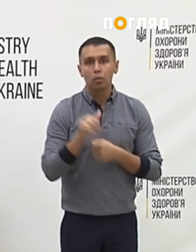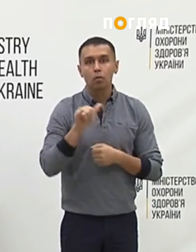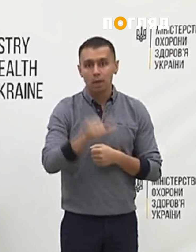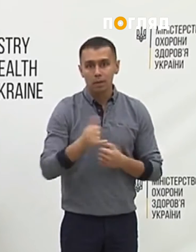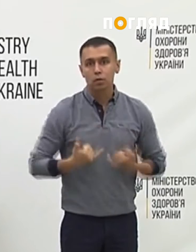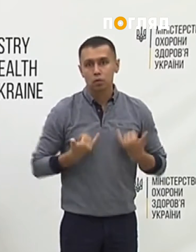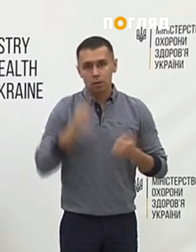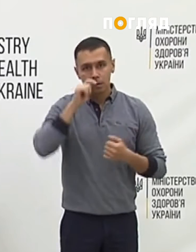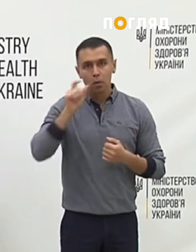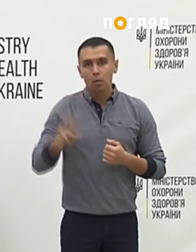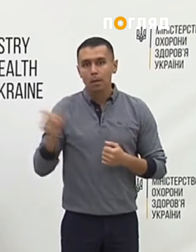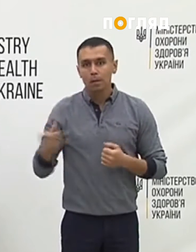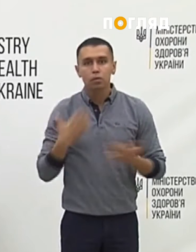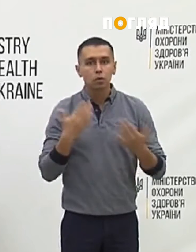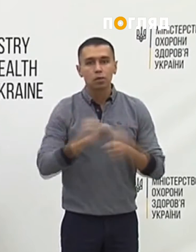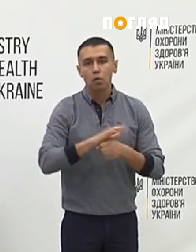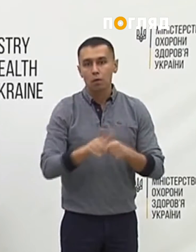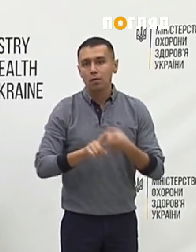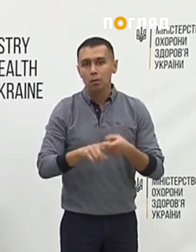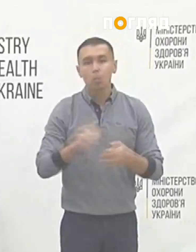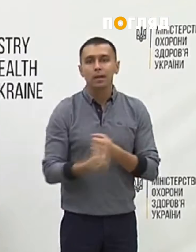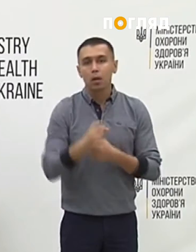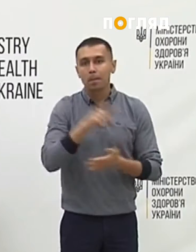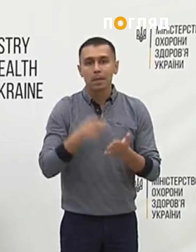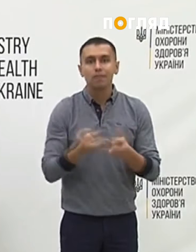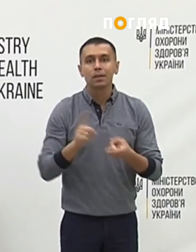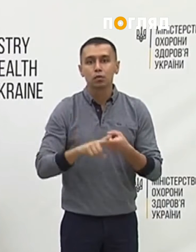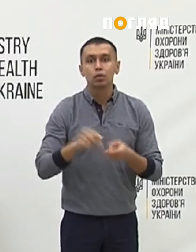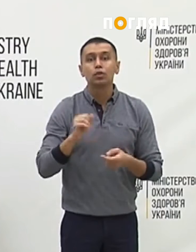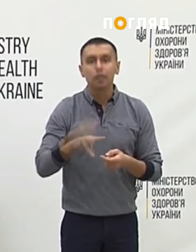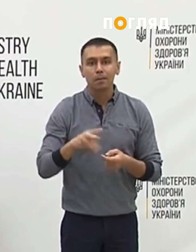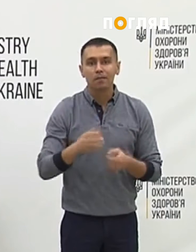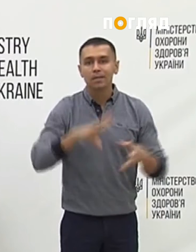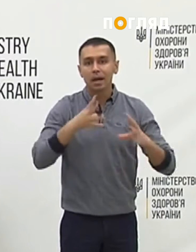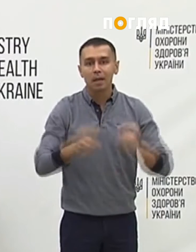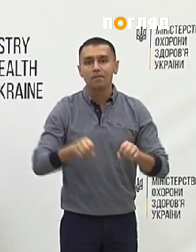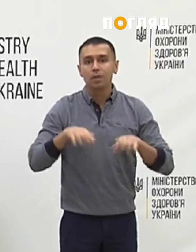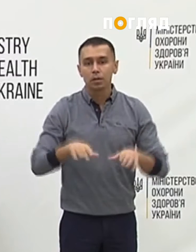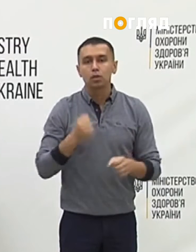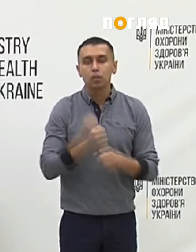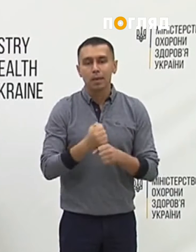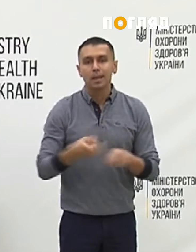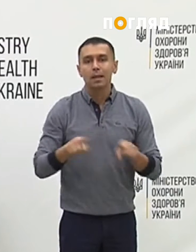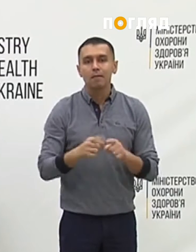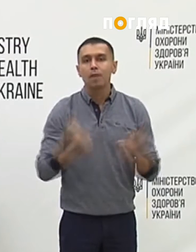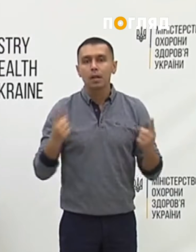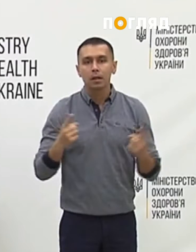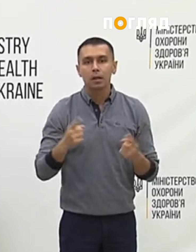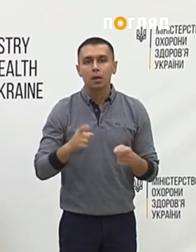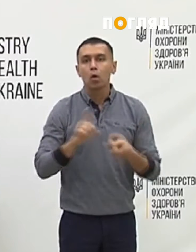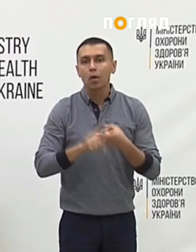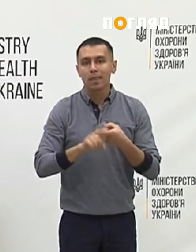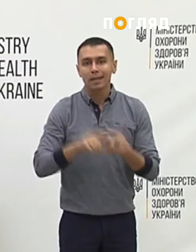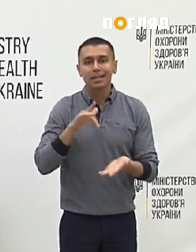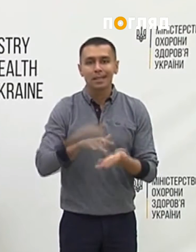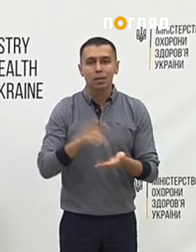вас, шановні громадяни, стосовно ковіду, будь ласка, телефонуйте. В зв'язку з чим ми взагалі вирішили зробити такий великий